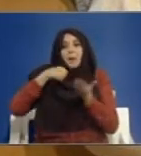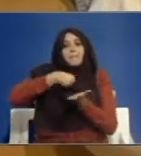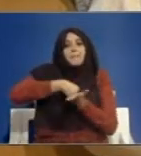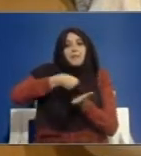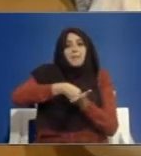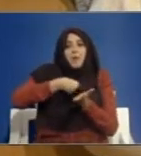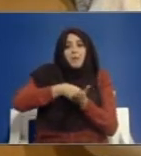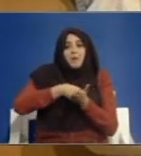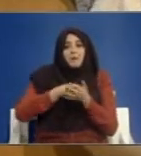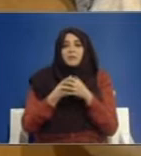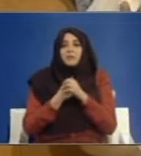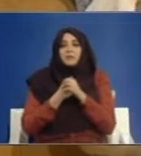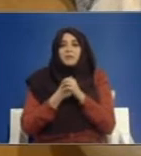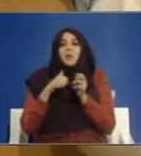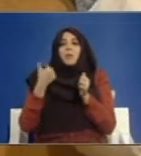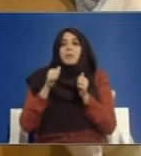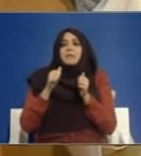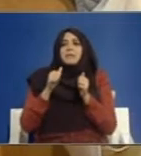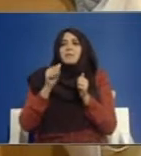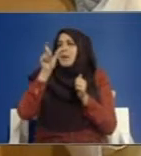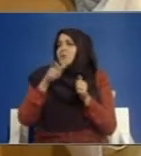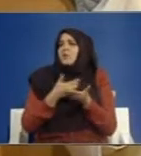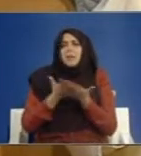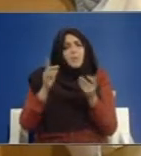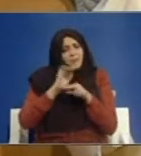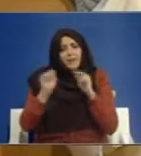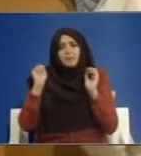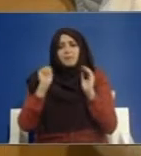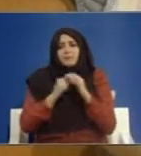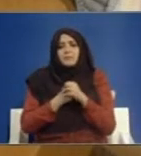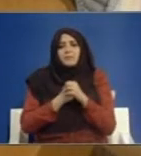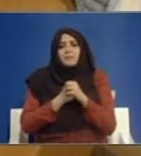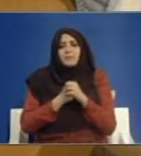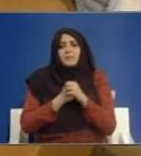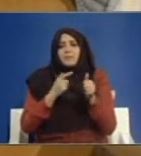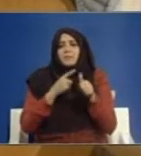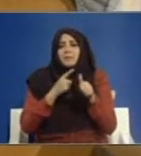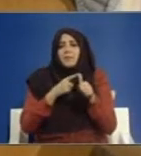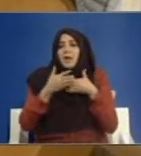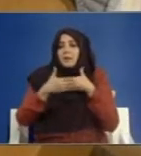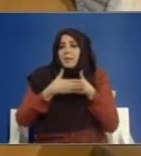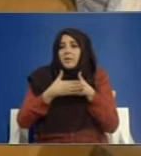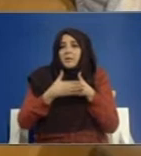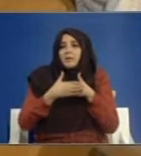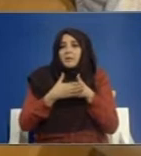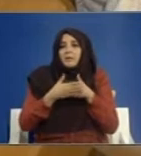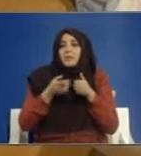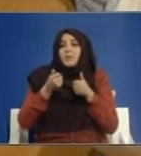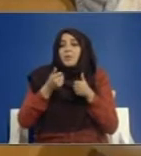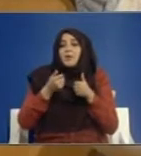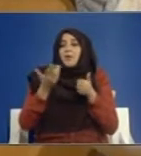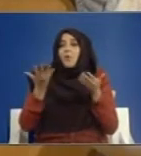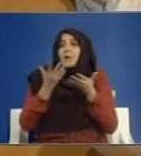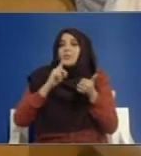الله تعالى بحيث يمكن لأبسط إنسان أن يصل إليه. ما تقرب إلي عبدي بشيء أحب إلي